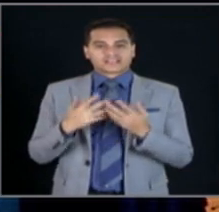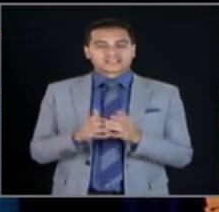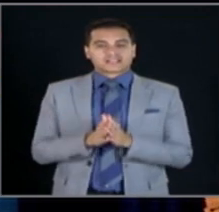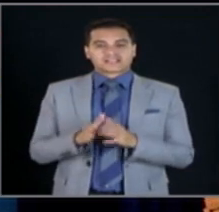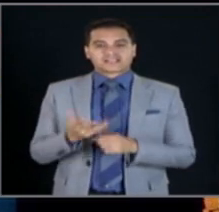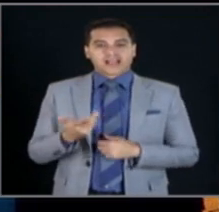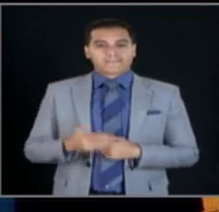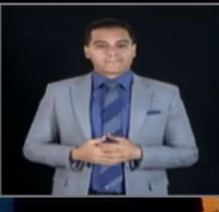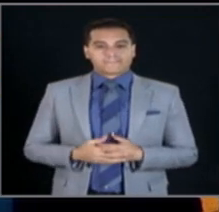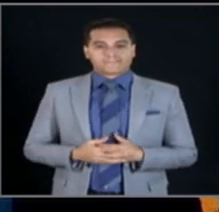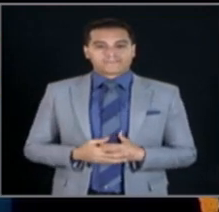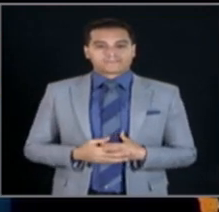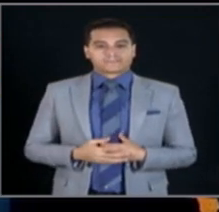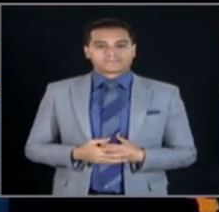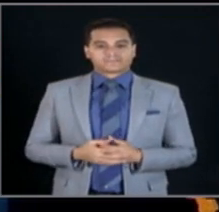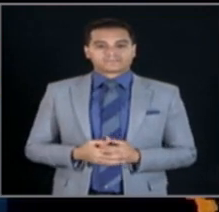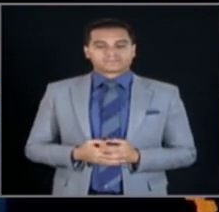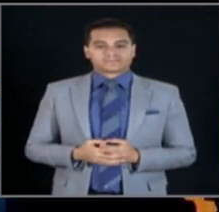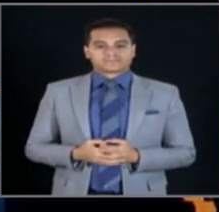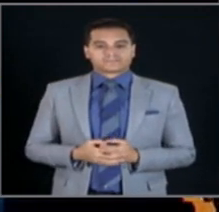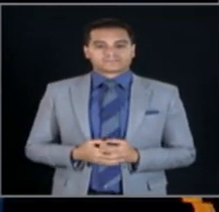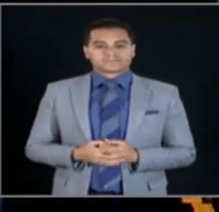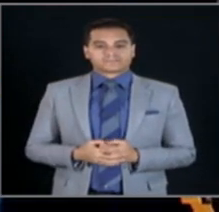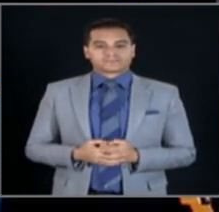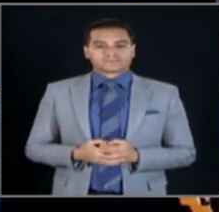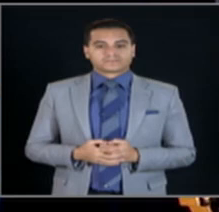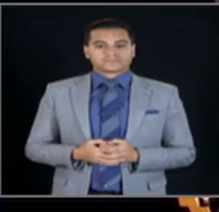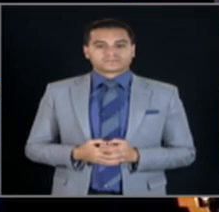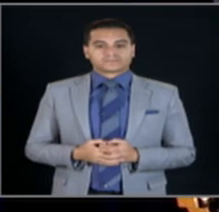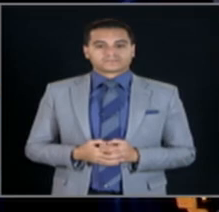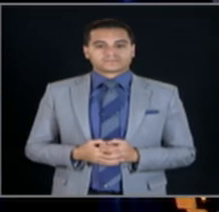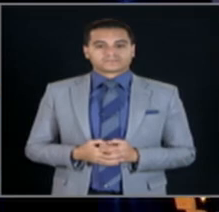يساوي كم ثانيتين